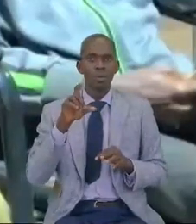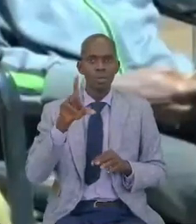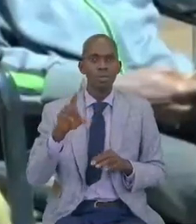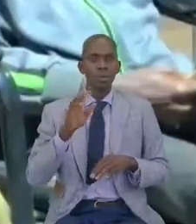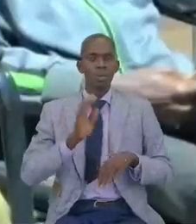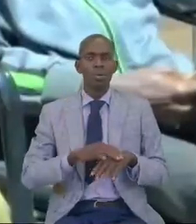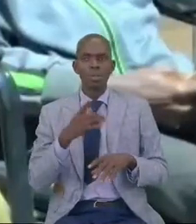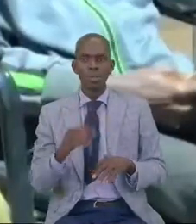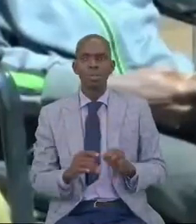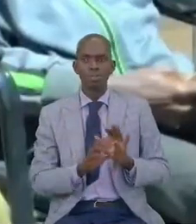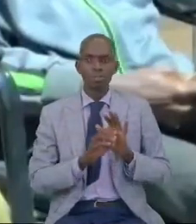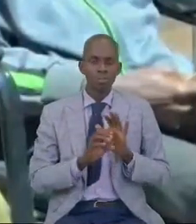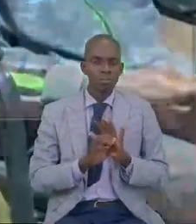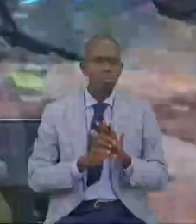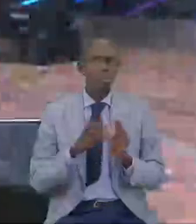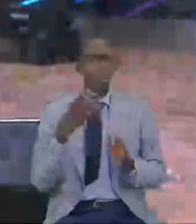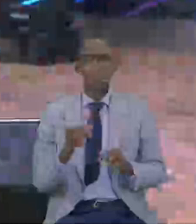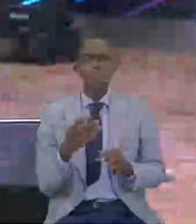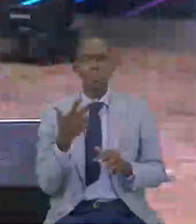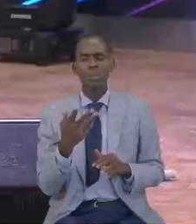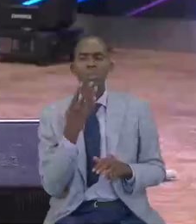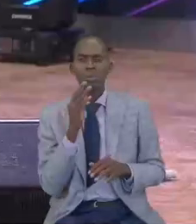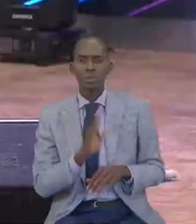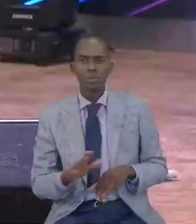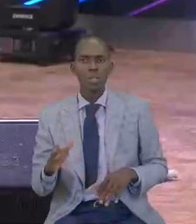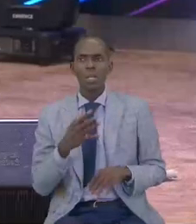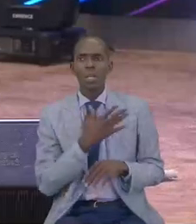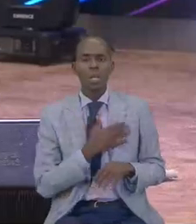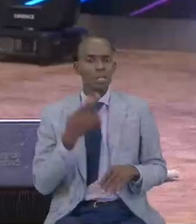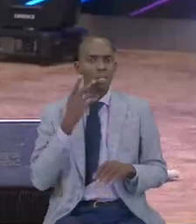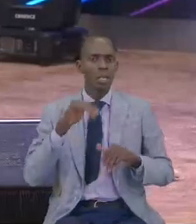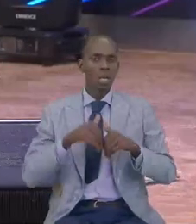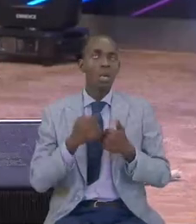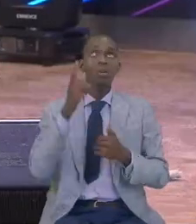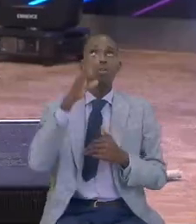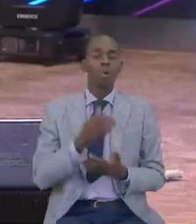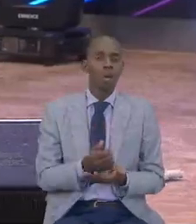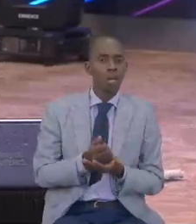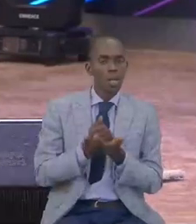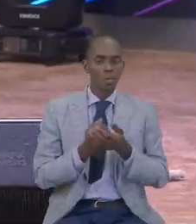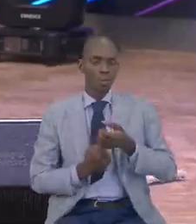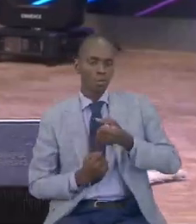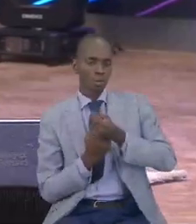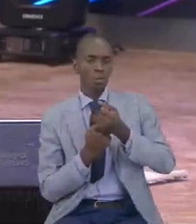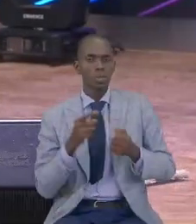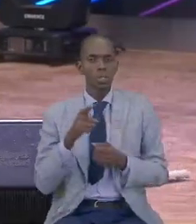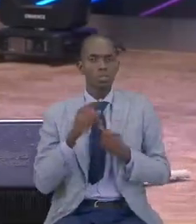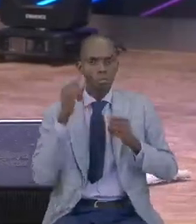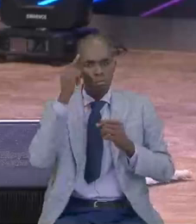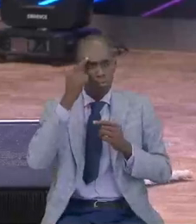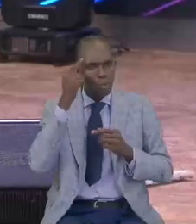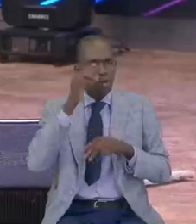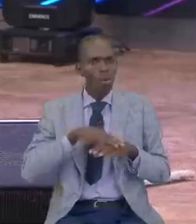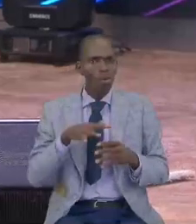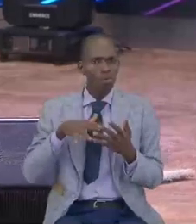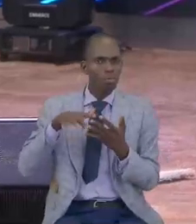Meshach Abednego, et vois comment Dieu les a soutenus et comment Dieu les a aidés. Occupe-toi de ces choses,